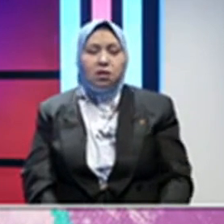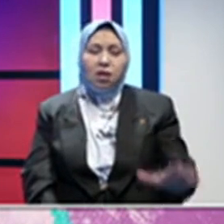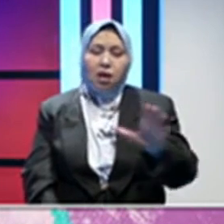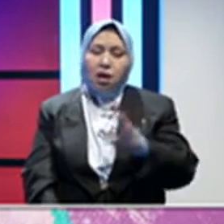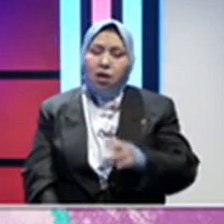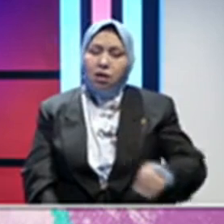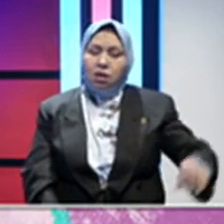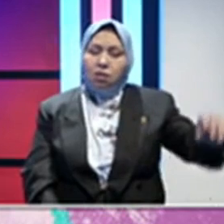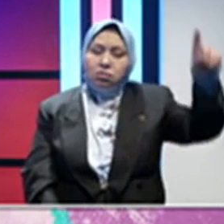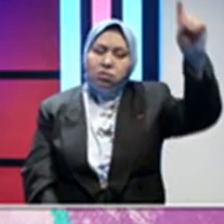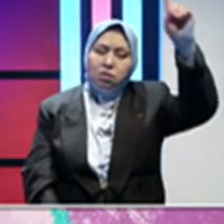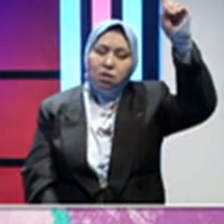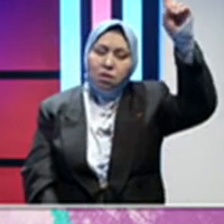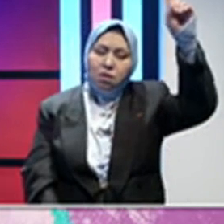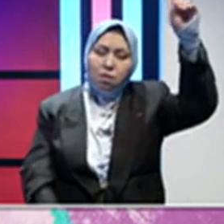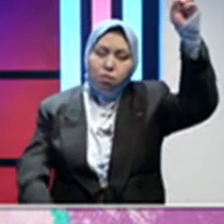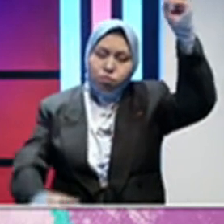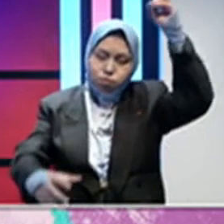فخسفنا به